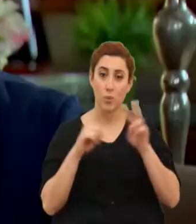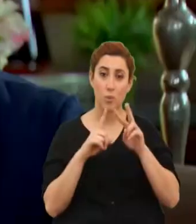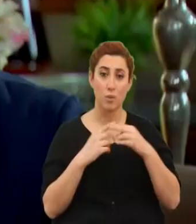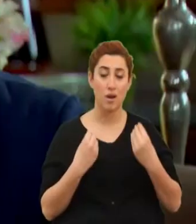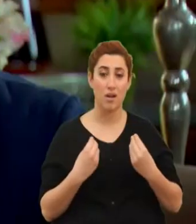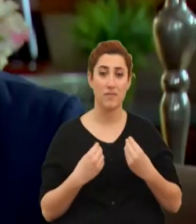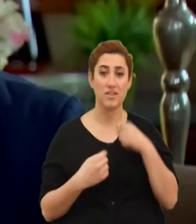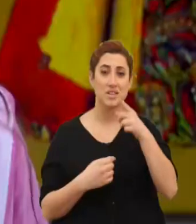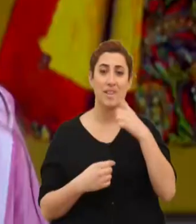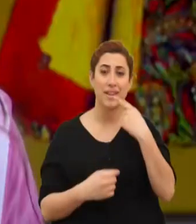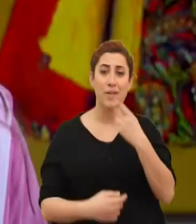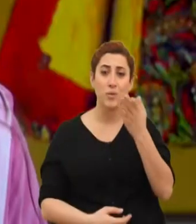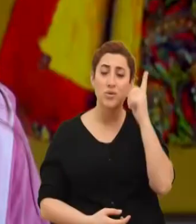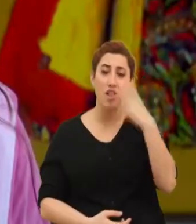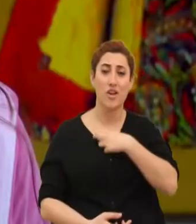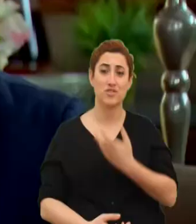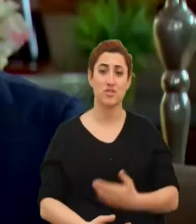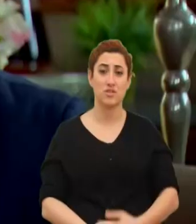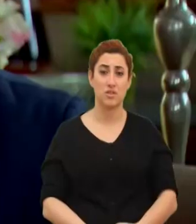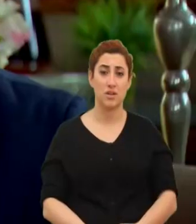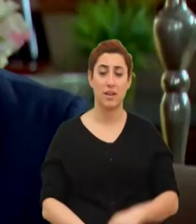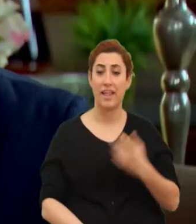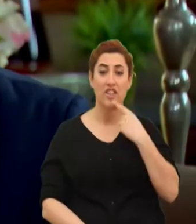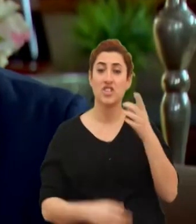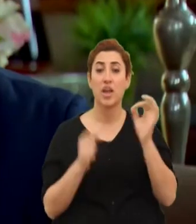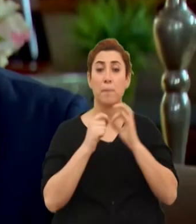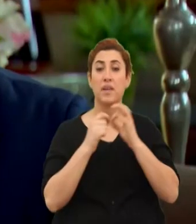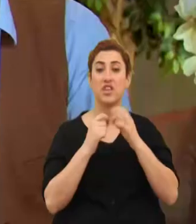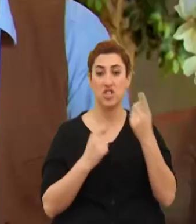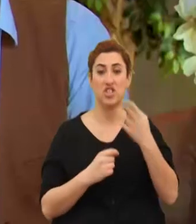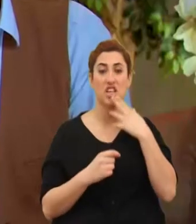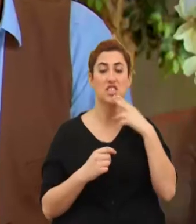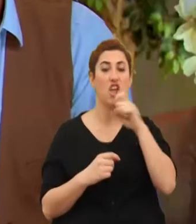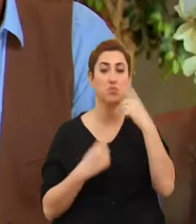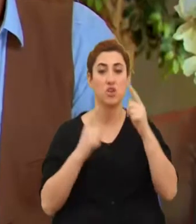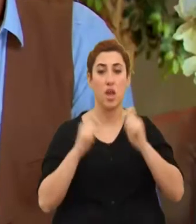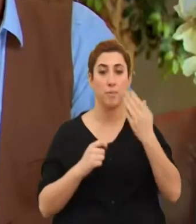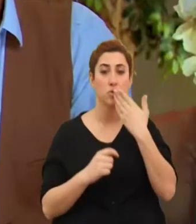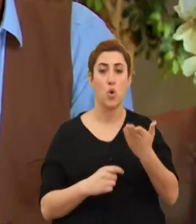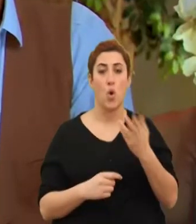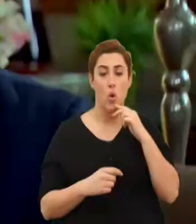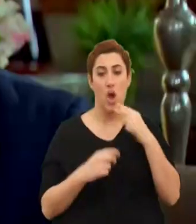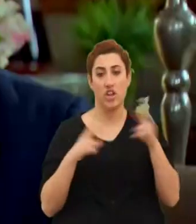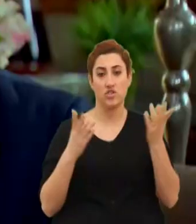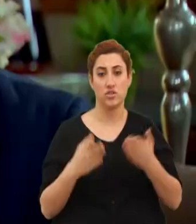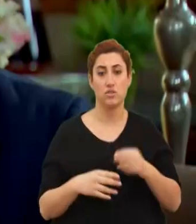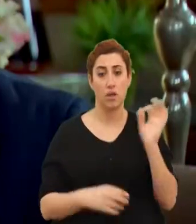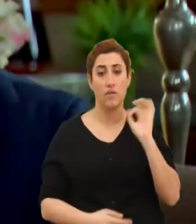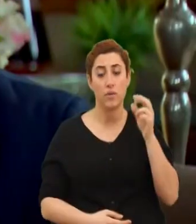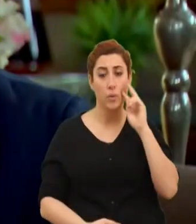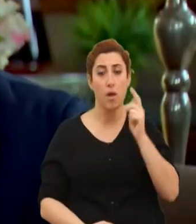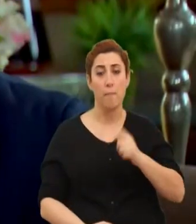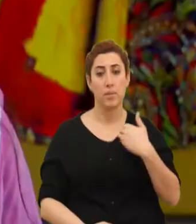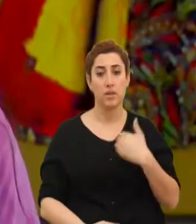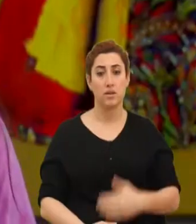Nurhan, sen ne diyorsun Allah aşkına? Ne diyecek bilecek. İşte kızla yanlış bir şey yaptığını söylüyor resmen. Evet